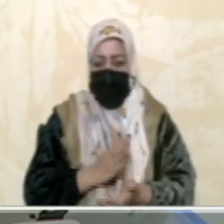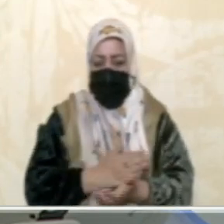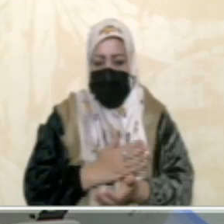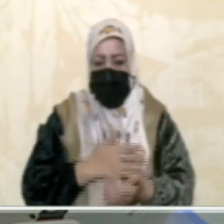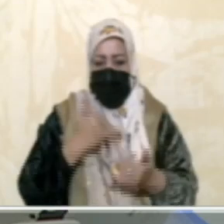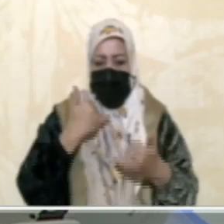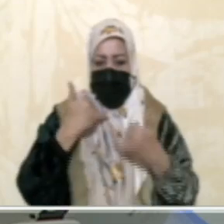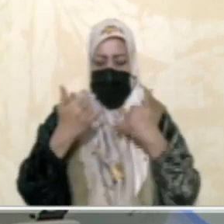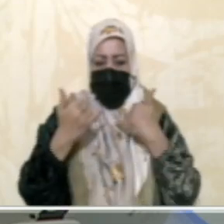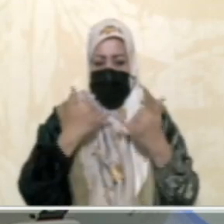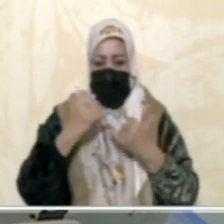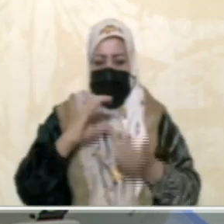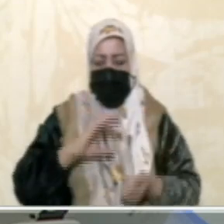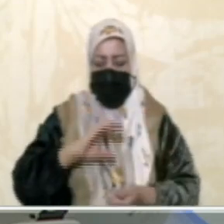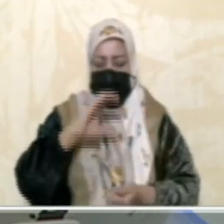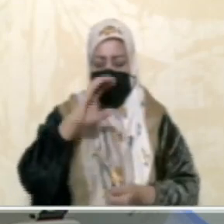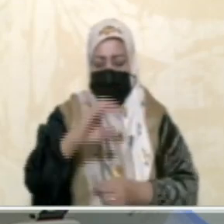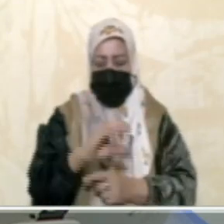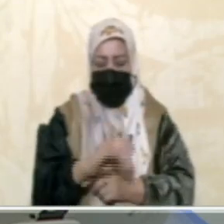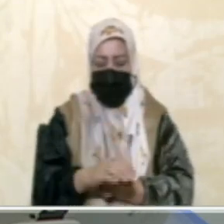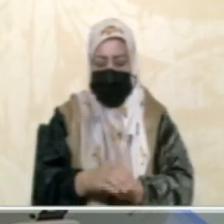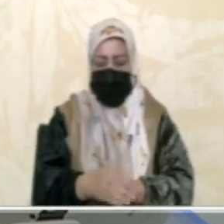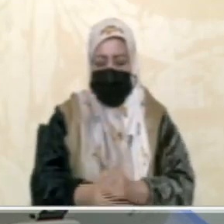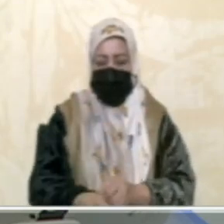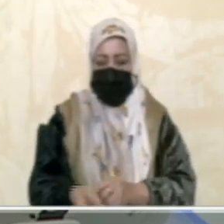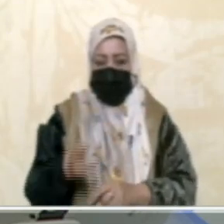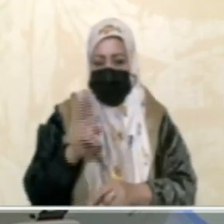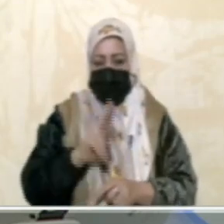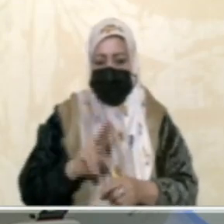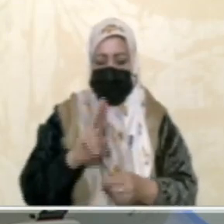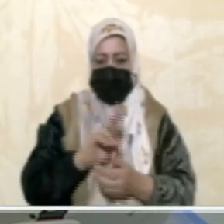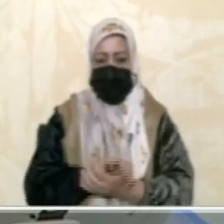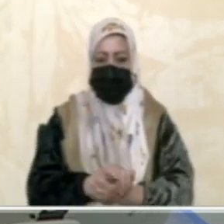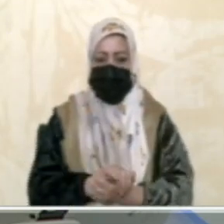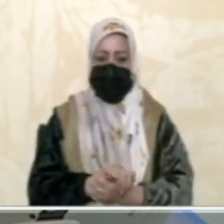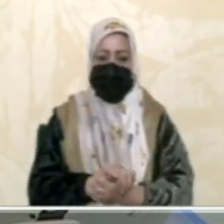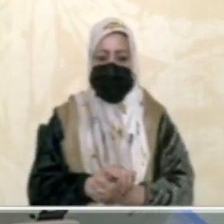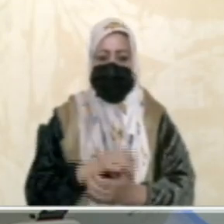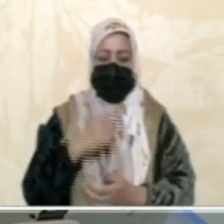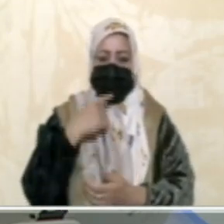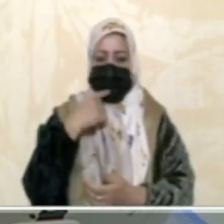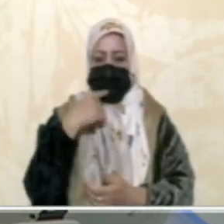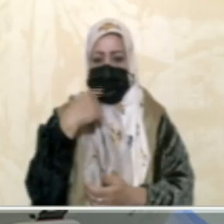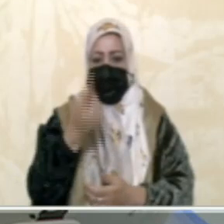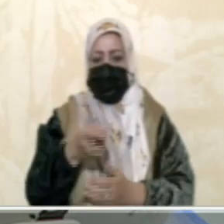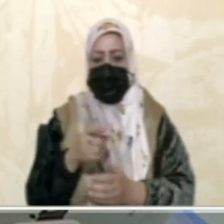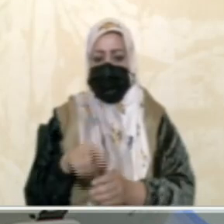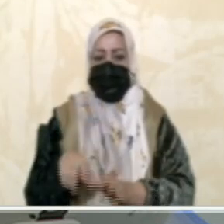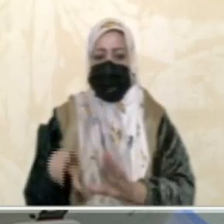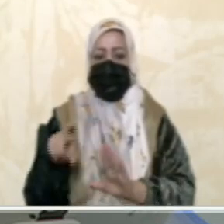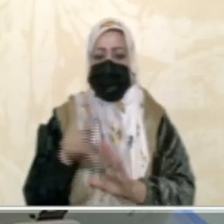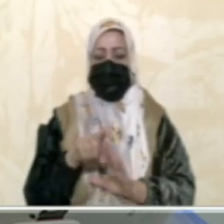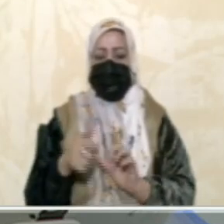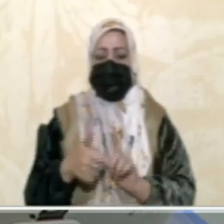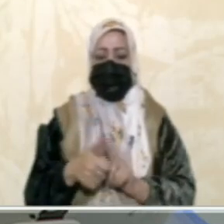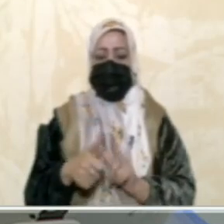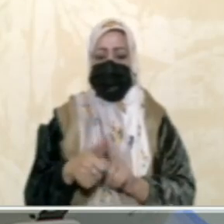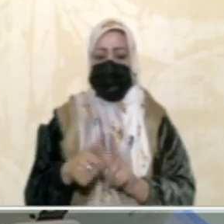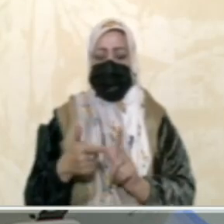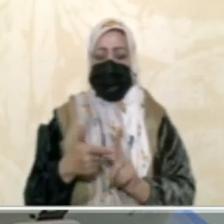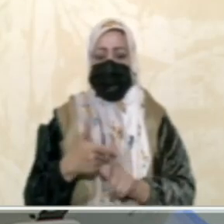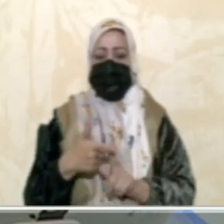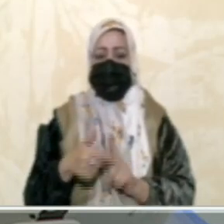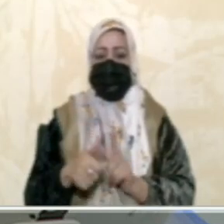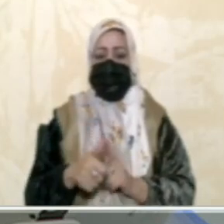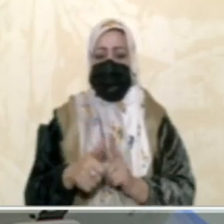فاني اود ان اقدم بامرين الامر الاول وهو